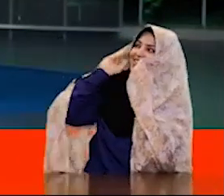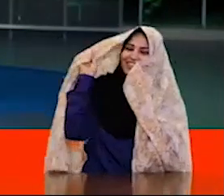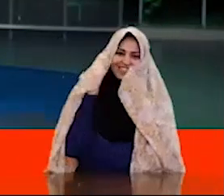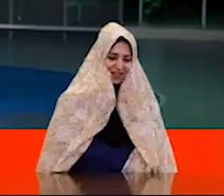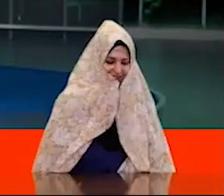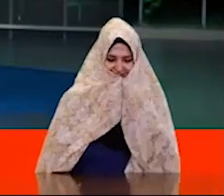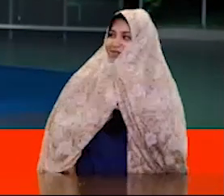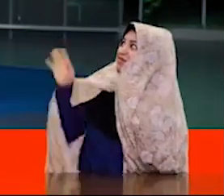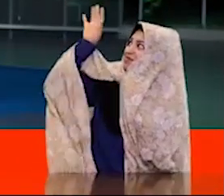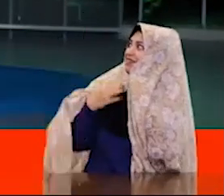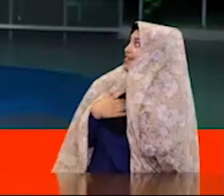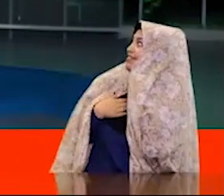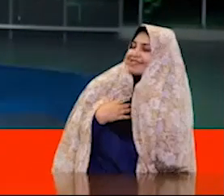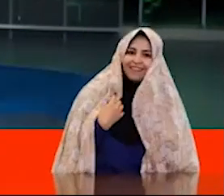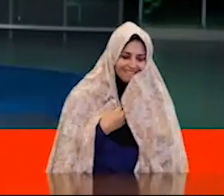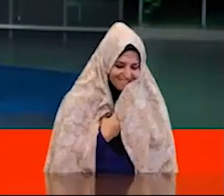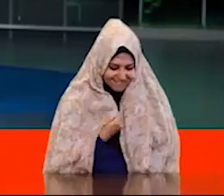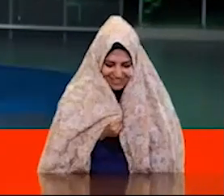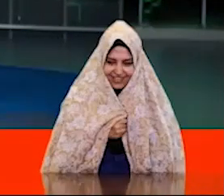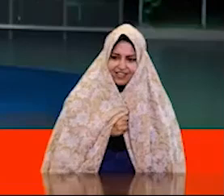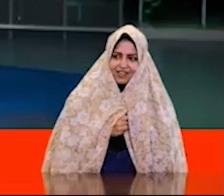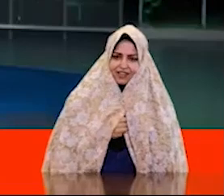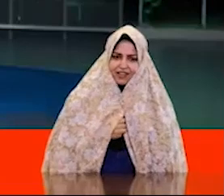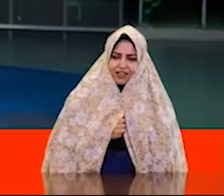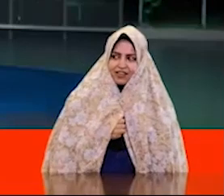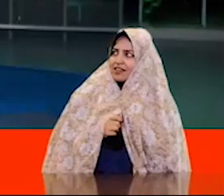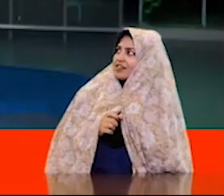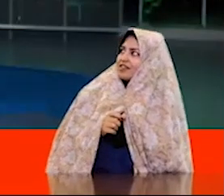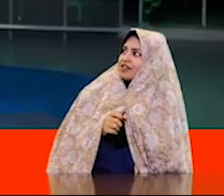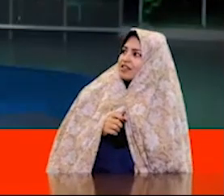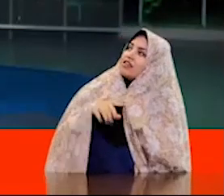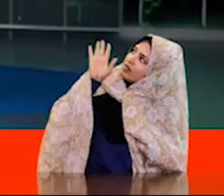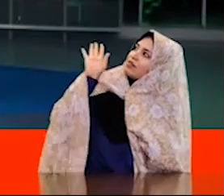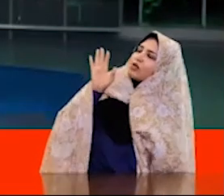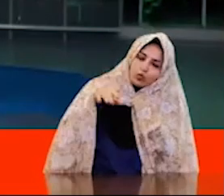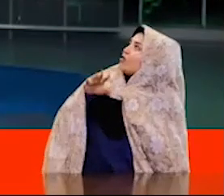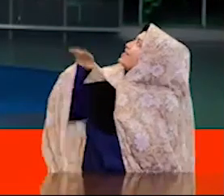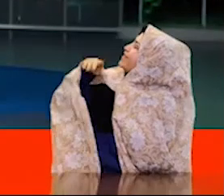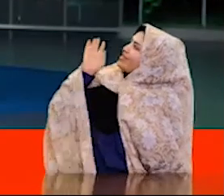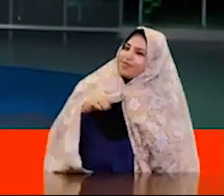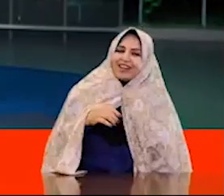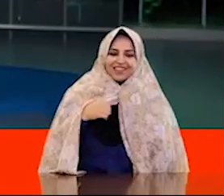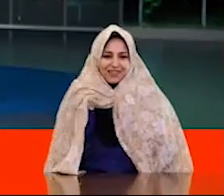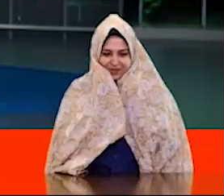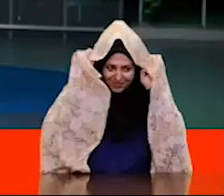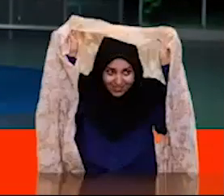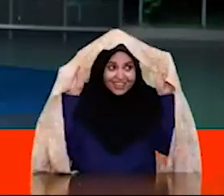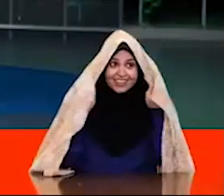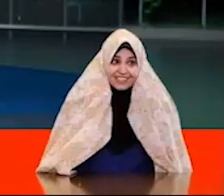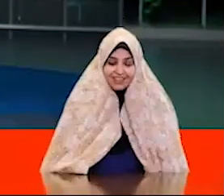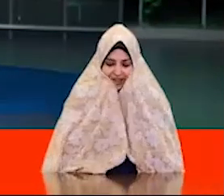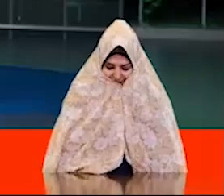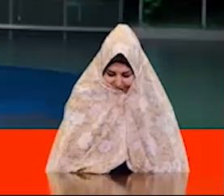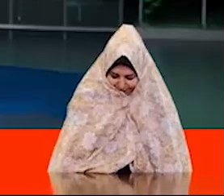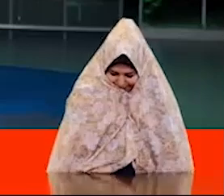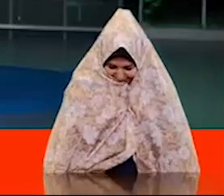شوهر، یک عدد مشتبه شفیع هم سفید دارای خیلی اسب بخار در حد 9 دسته خانم دکتر بودم فقط نگام میکرده.